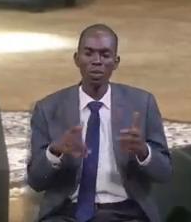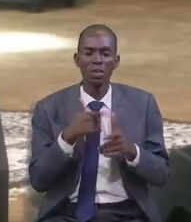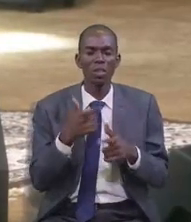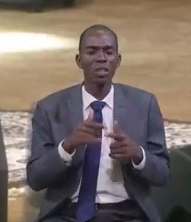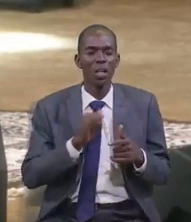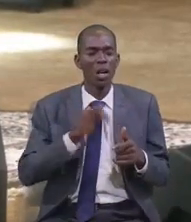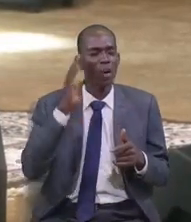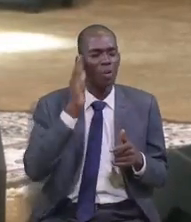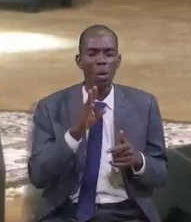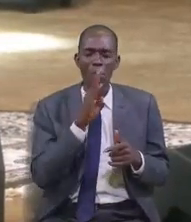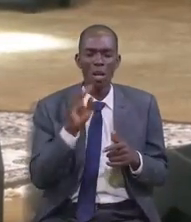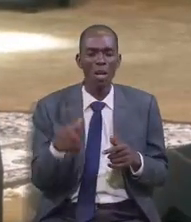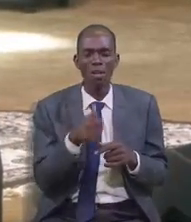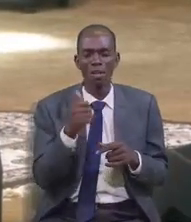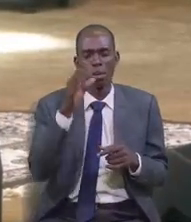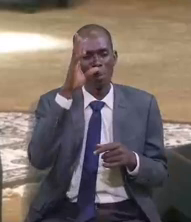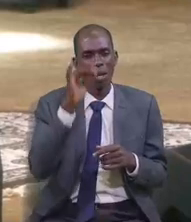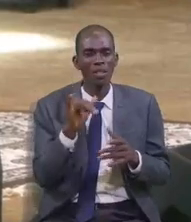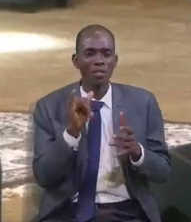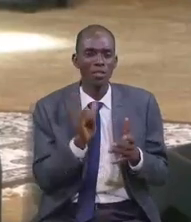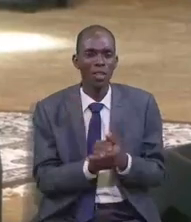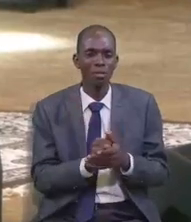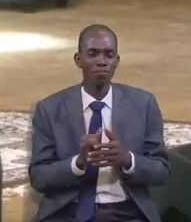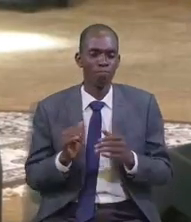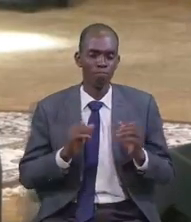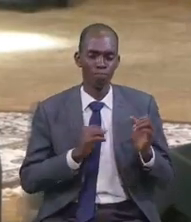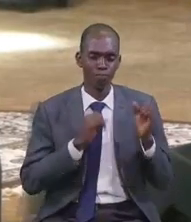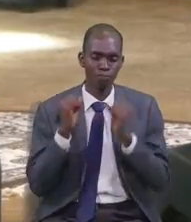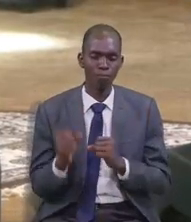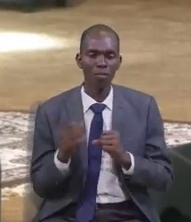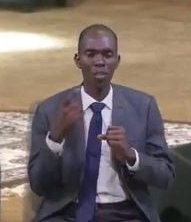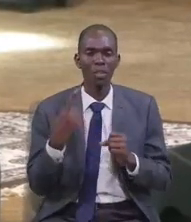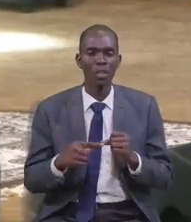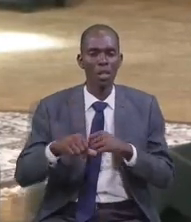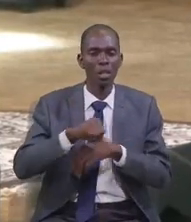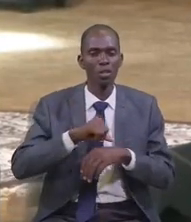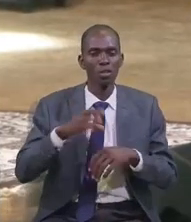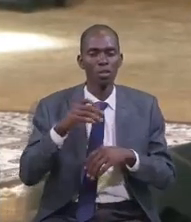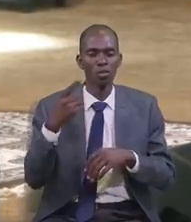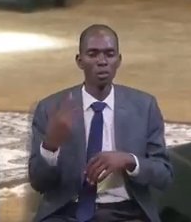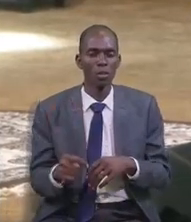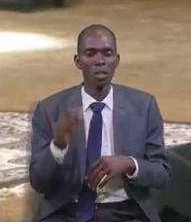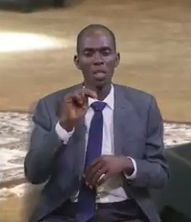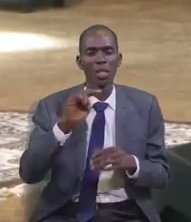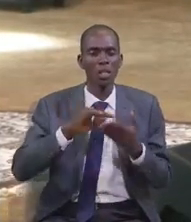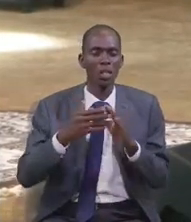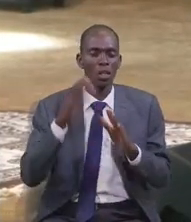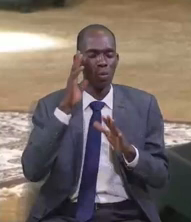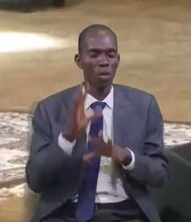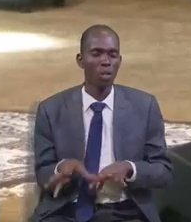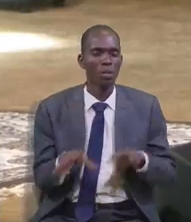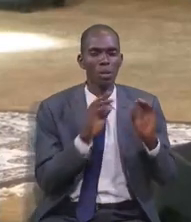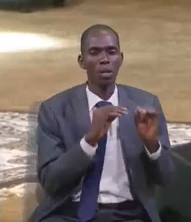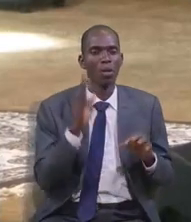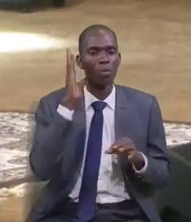je serais faible. La force, l'onction d'un Nazaréen quitterait. Je deviendrais